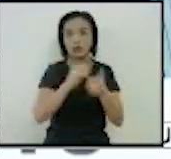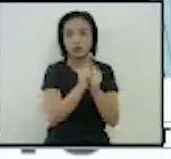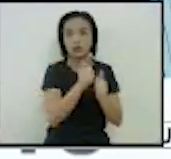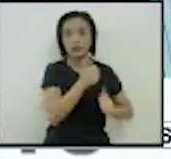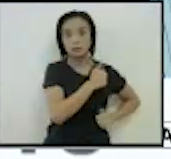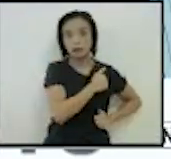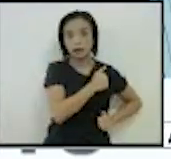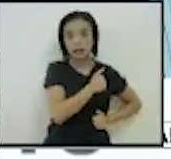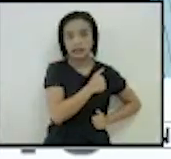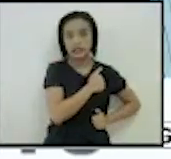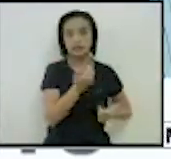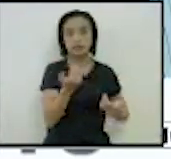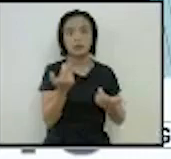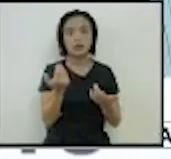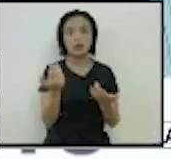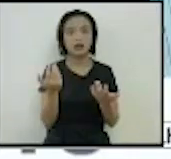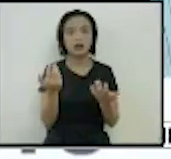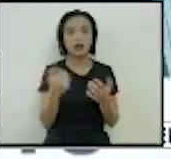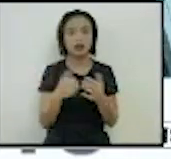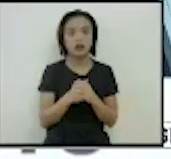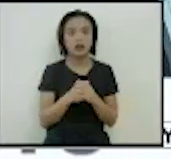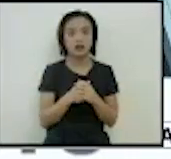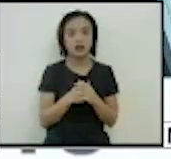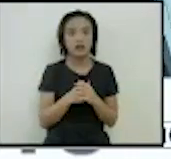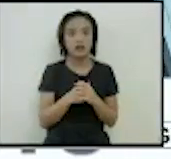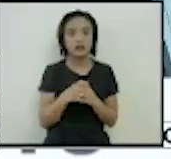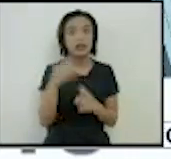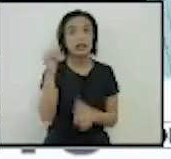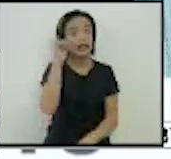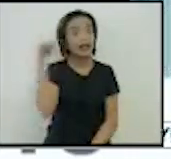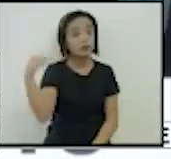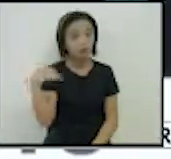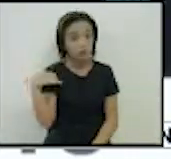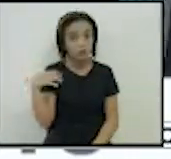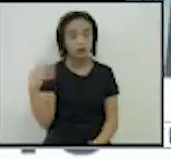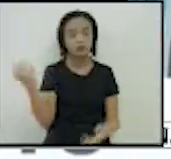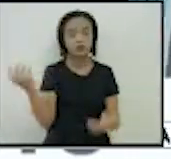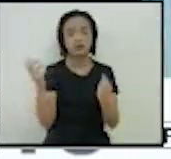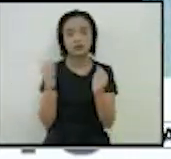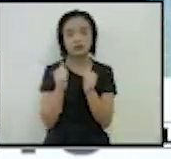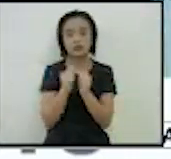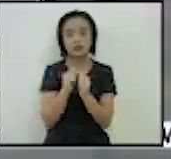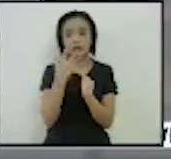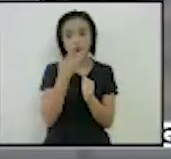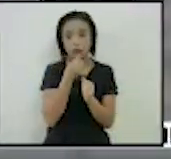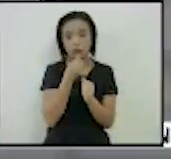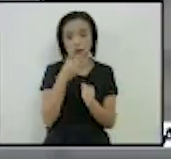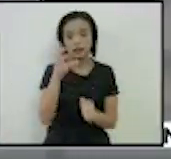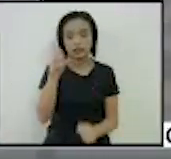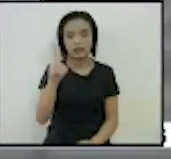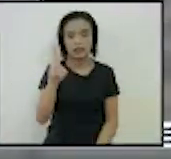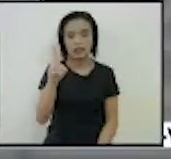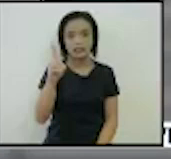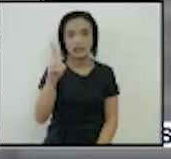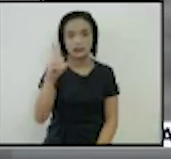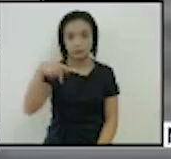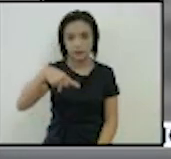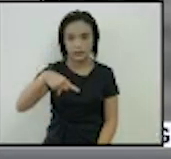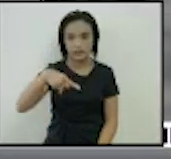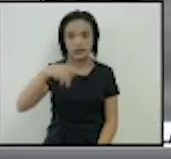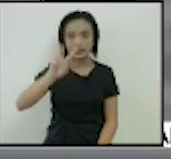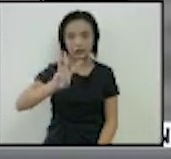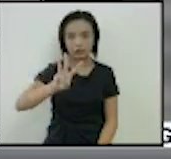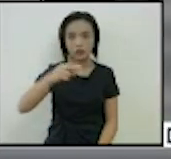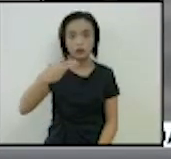Philippines. As of yesterday, kasama na rin po natin yung DPWH. Ongoing rin ang assisted SIM